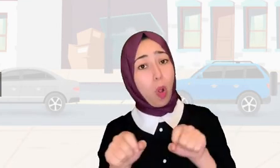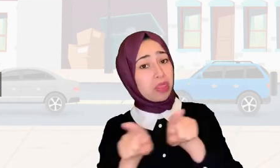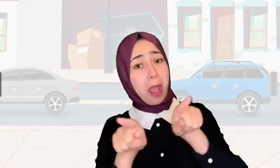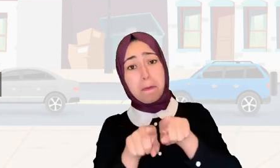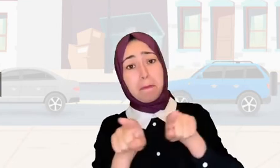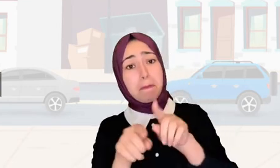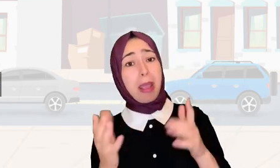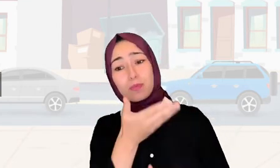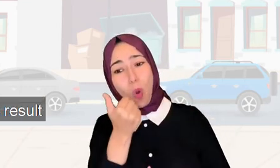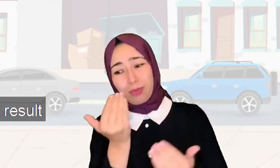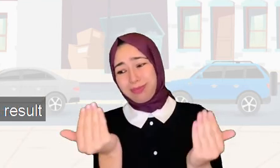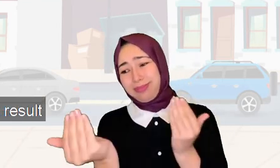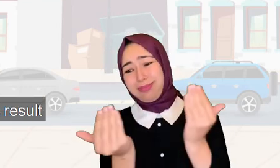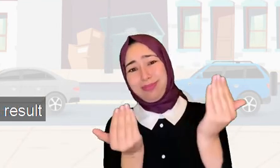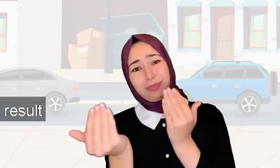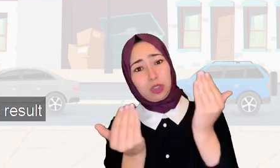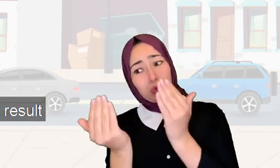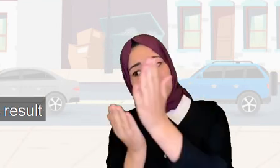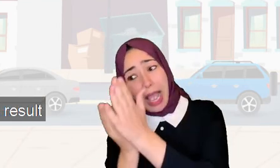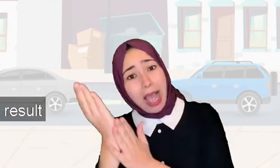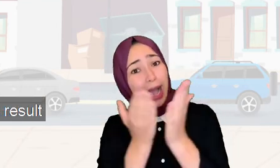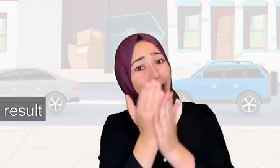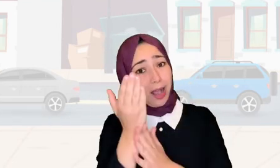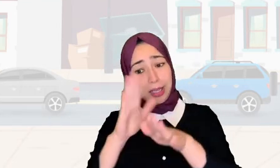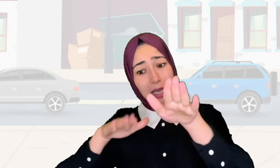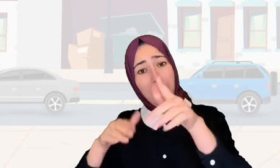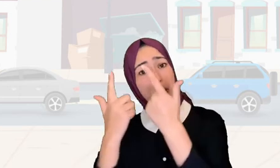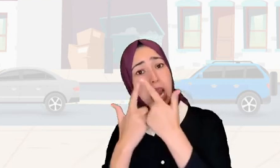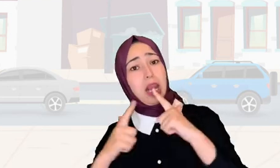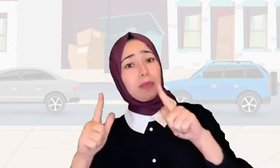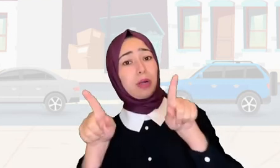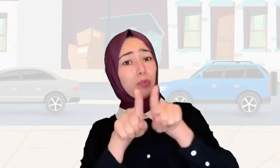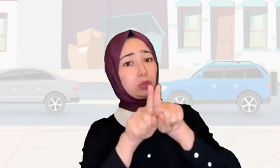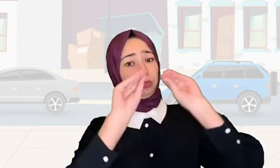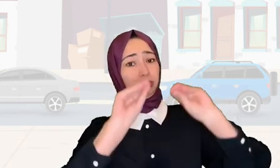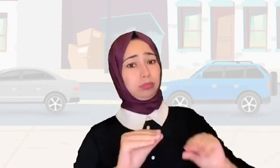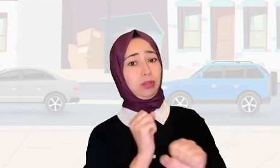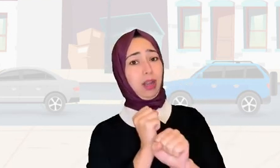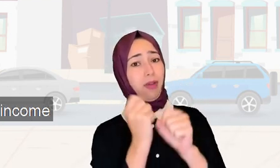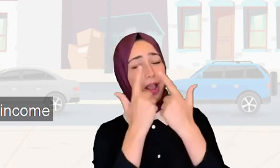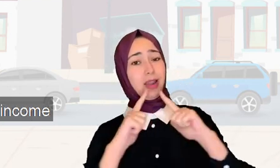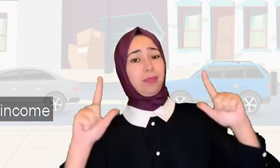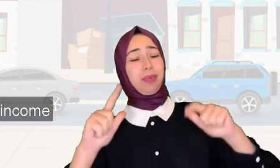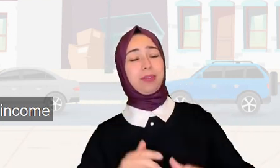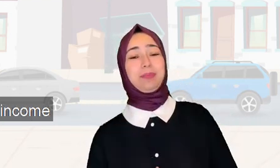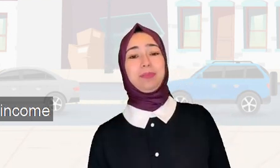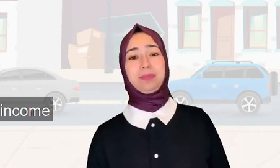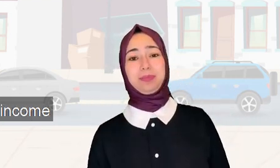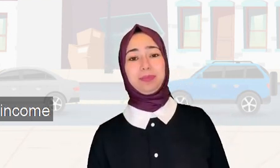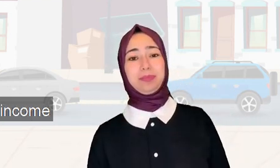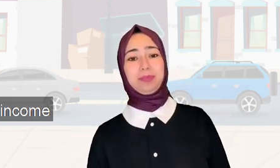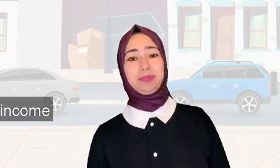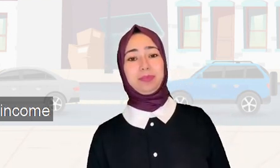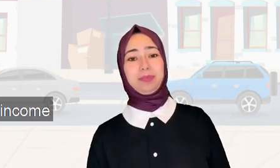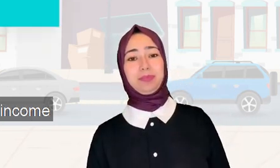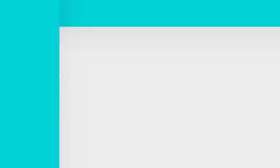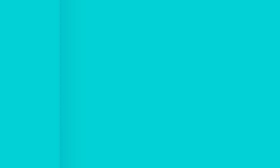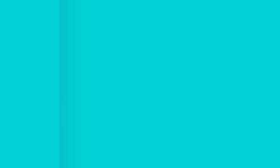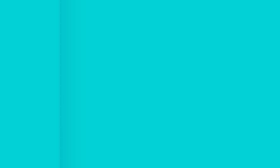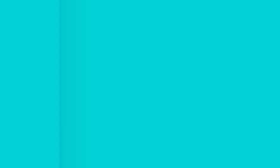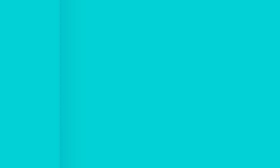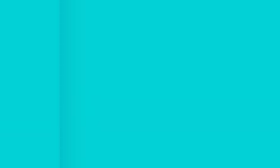بما أنه كان فما حلول أخرى تعطي نفس النتيجة من غير ما تلحق أضرار بيمينة وتوقف لها مورد رزقها.